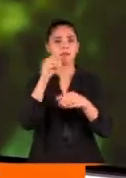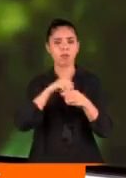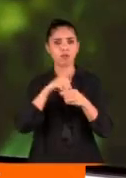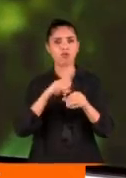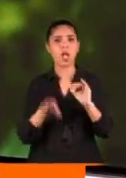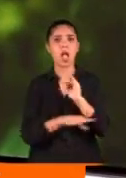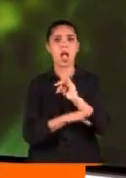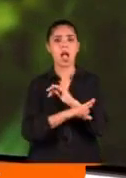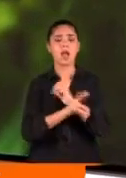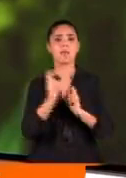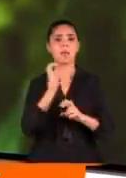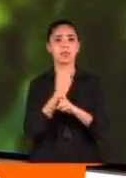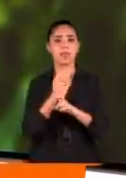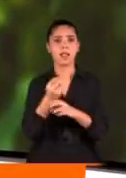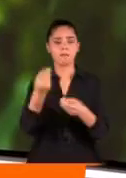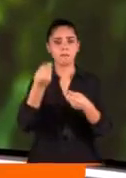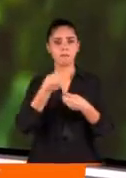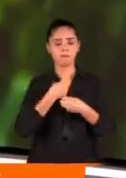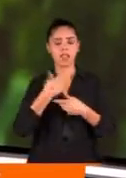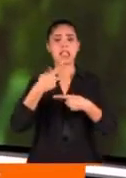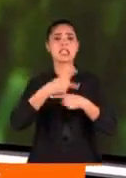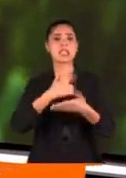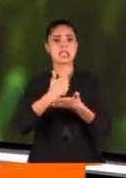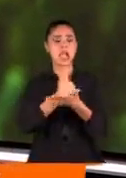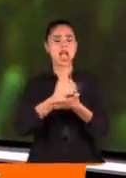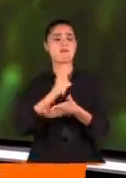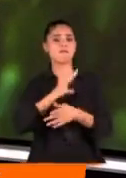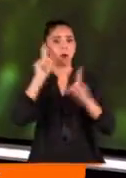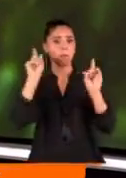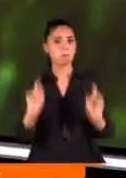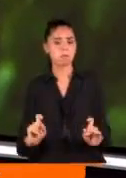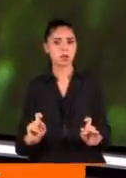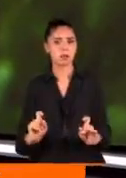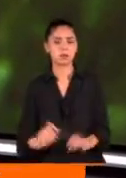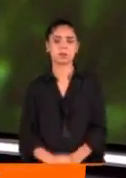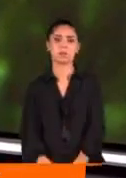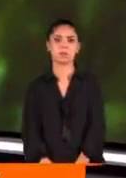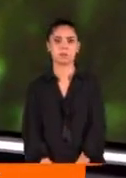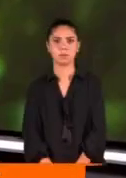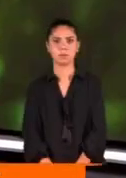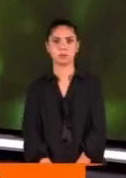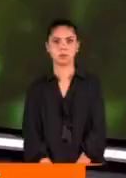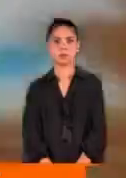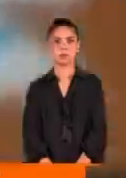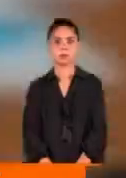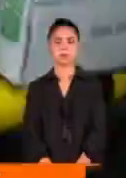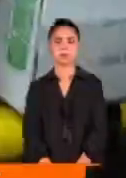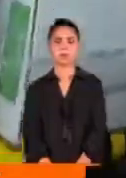içinde hayatımızı tehdit edebilecek düzeyde zehir de olabiliyor.